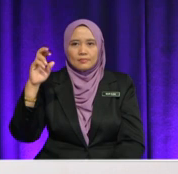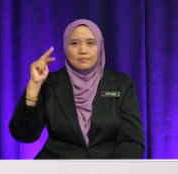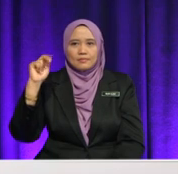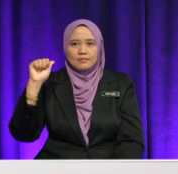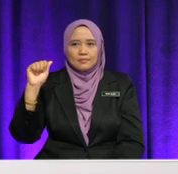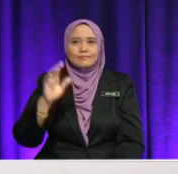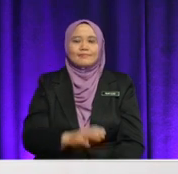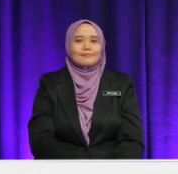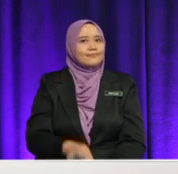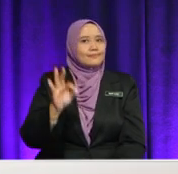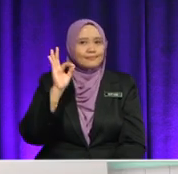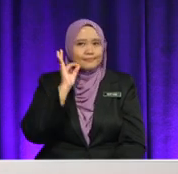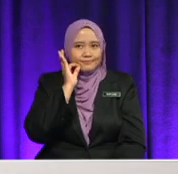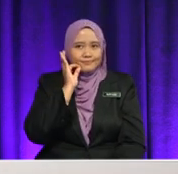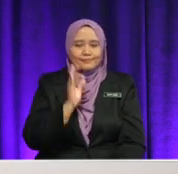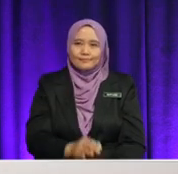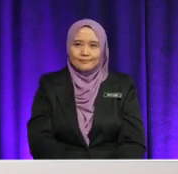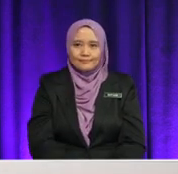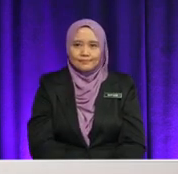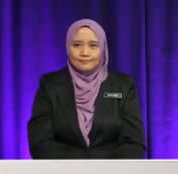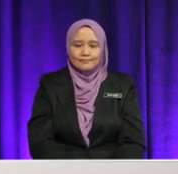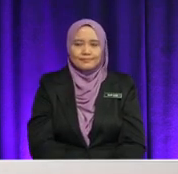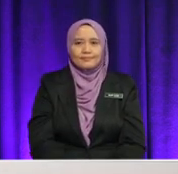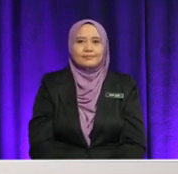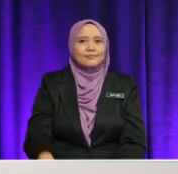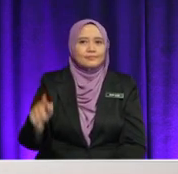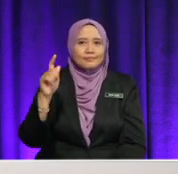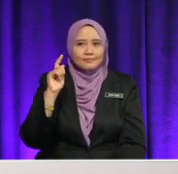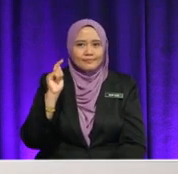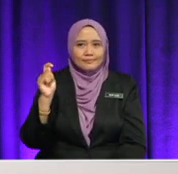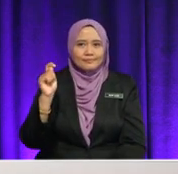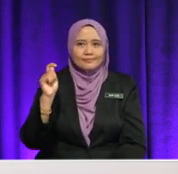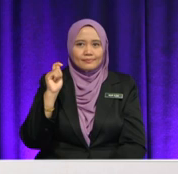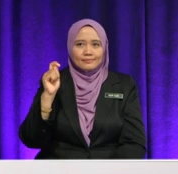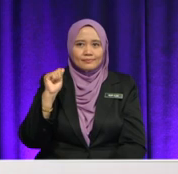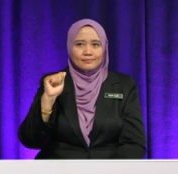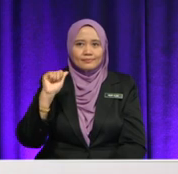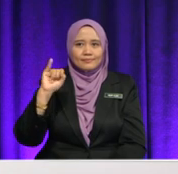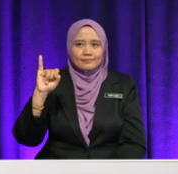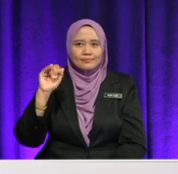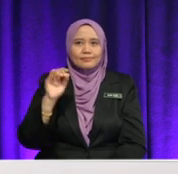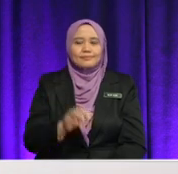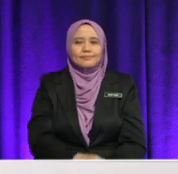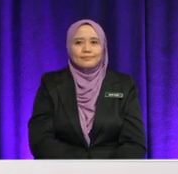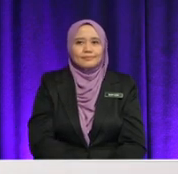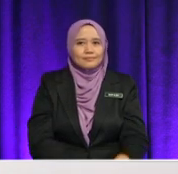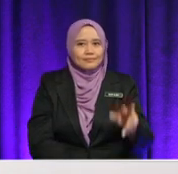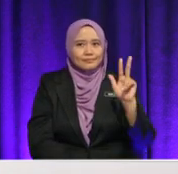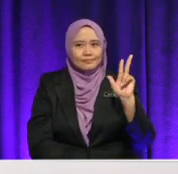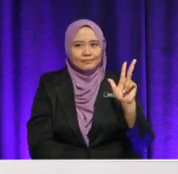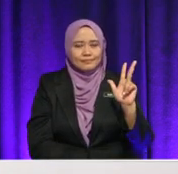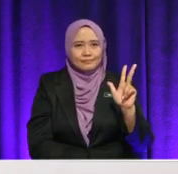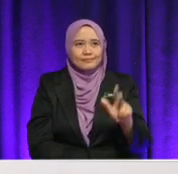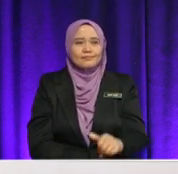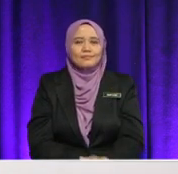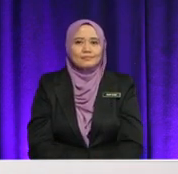kedua Oke mana satu oke alright yang ketiga ini